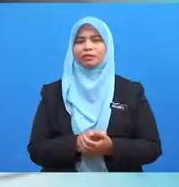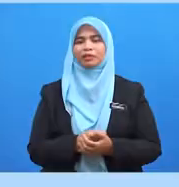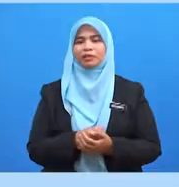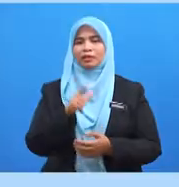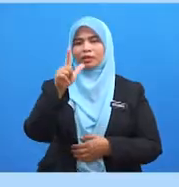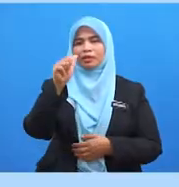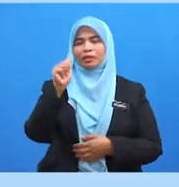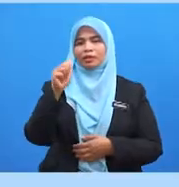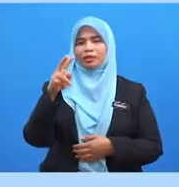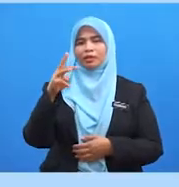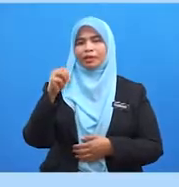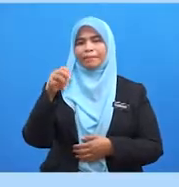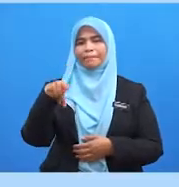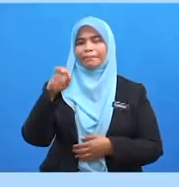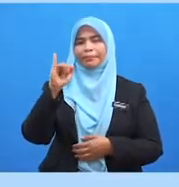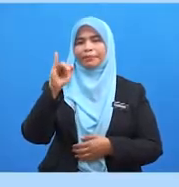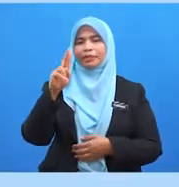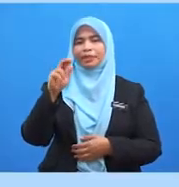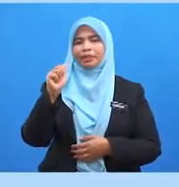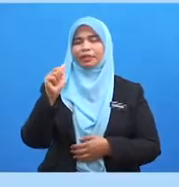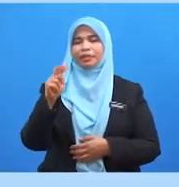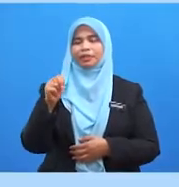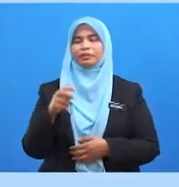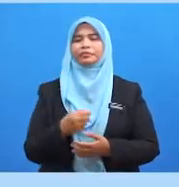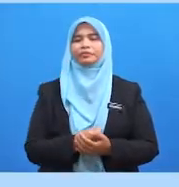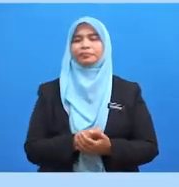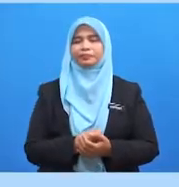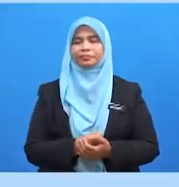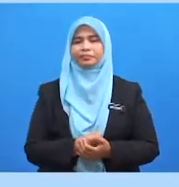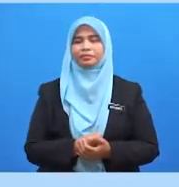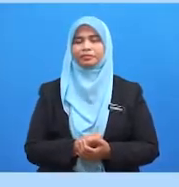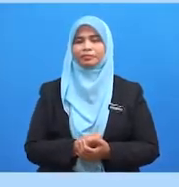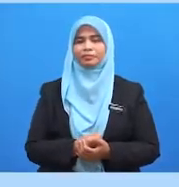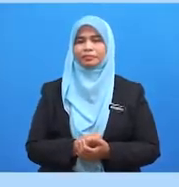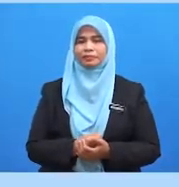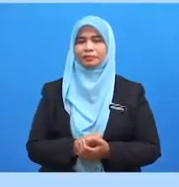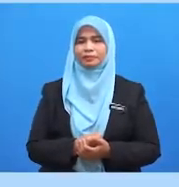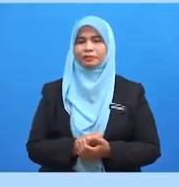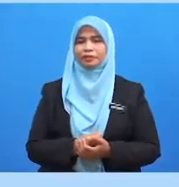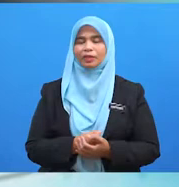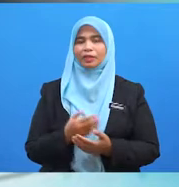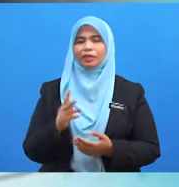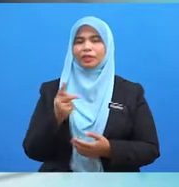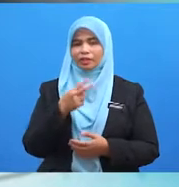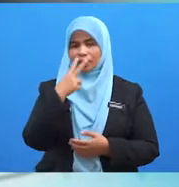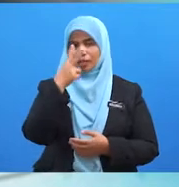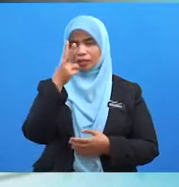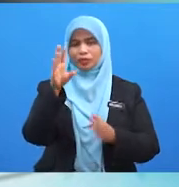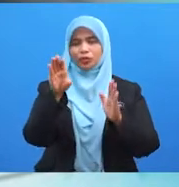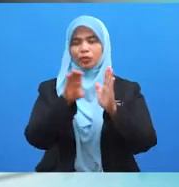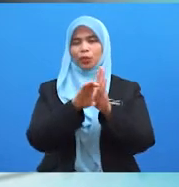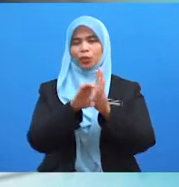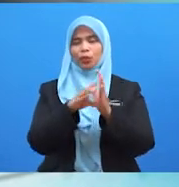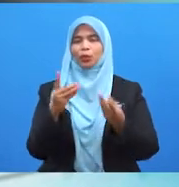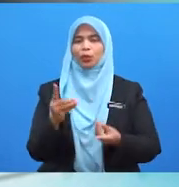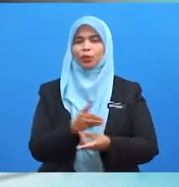ialah melampirkan semua dokumen sokongan untuk perniagaan. Mari kita lihat